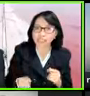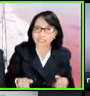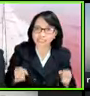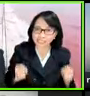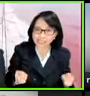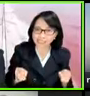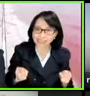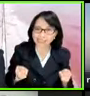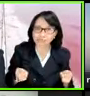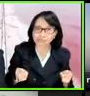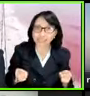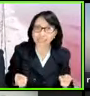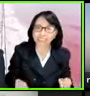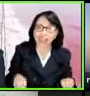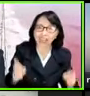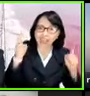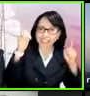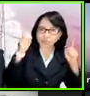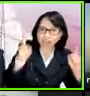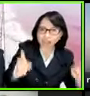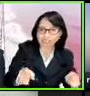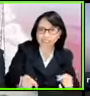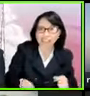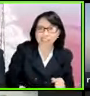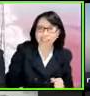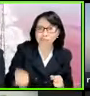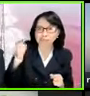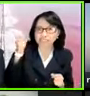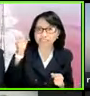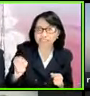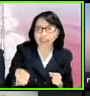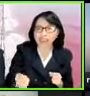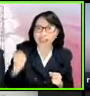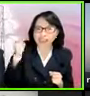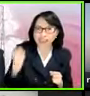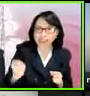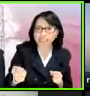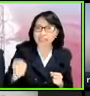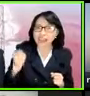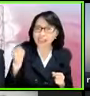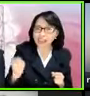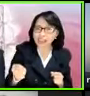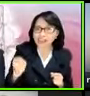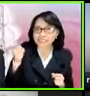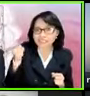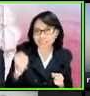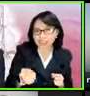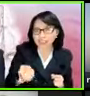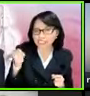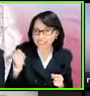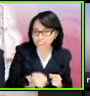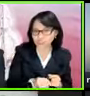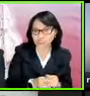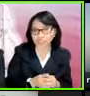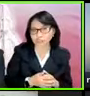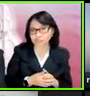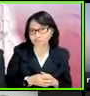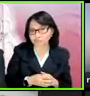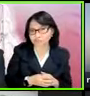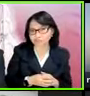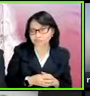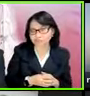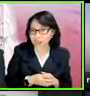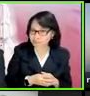jopin sehingga kita menjadi ahli waris dan peserta dari rahasia Kristus